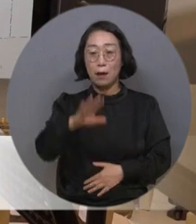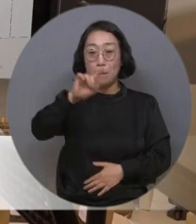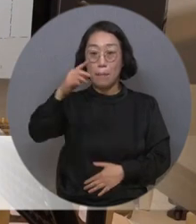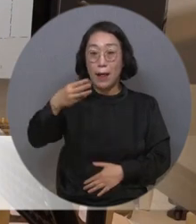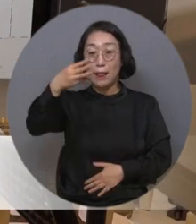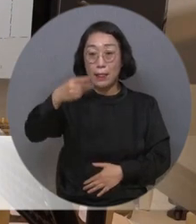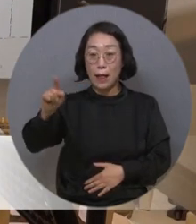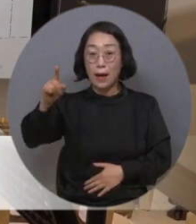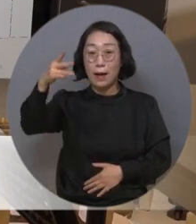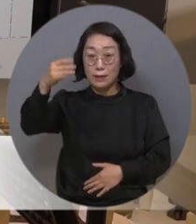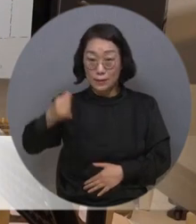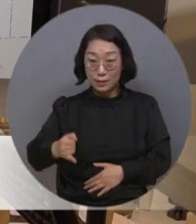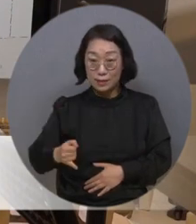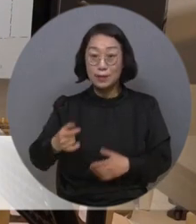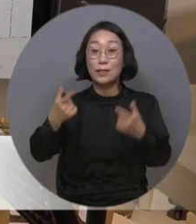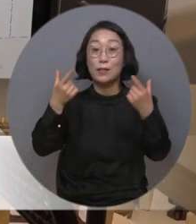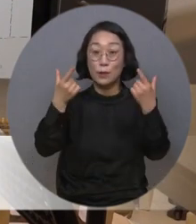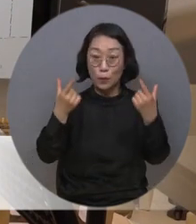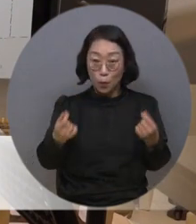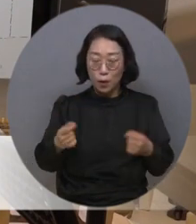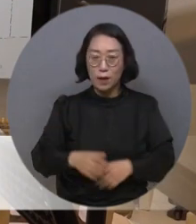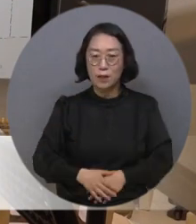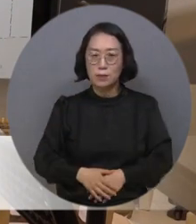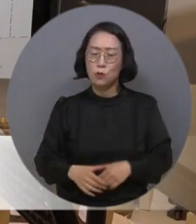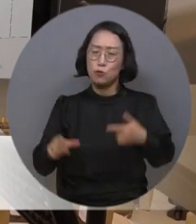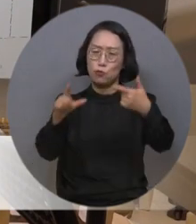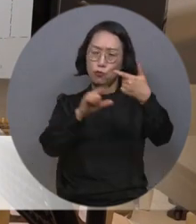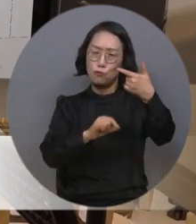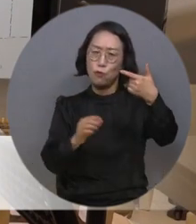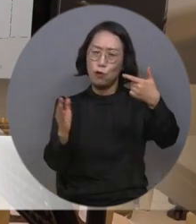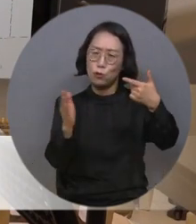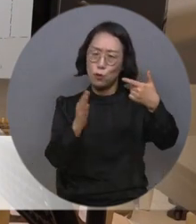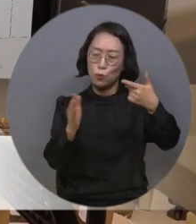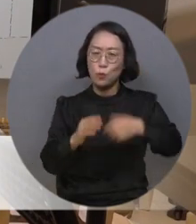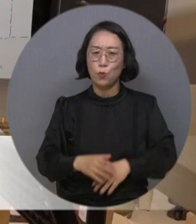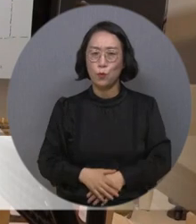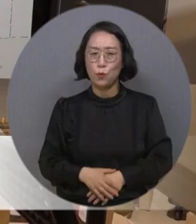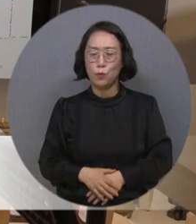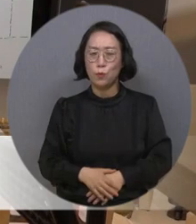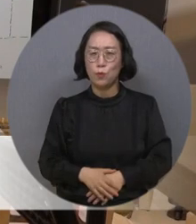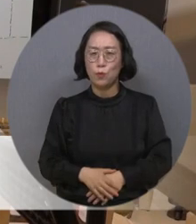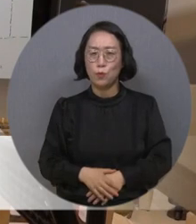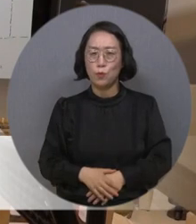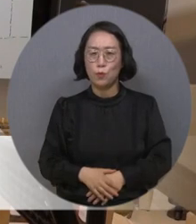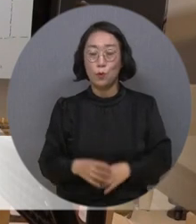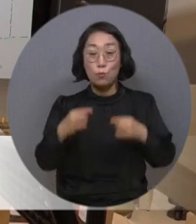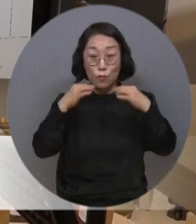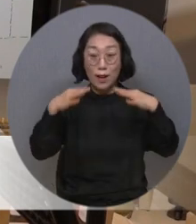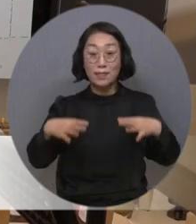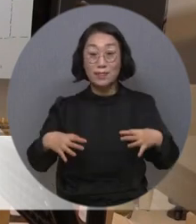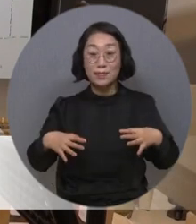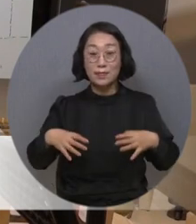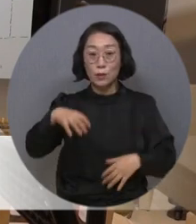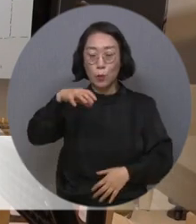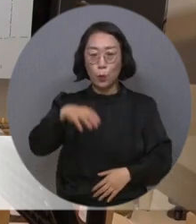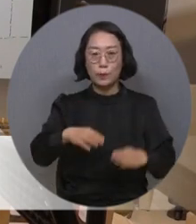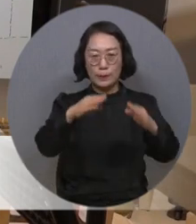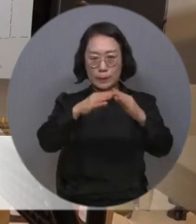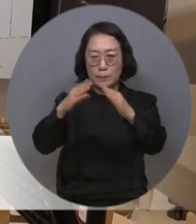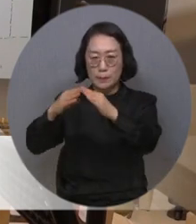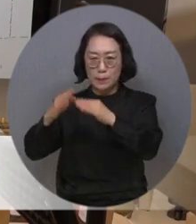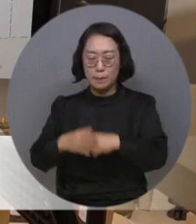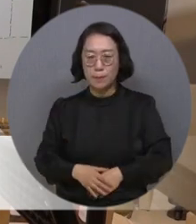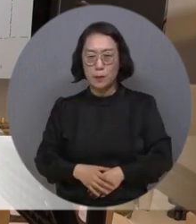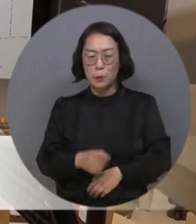발라드처럼 정말 발라드를 해서 근데 6월달 정도 되면은 그 파리에서는 집집마다